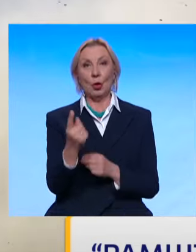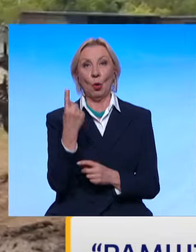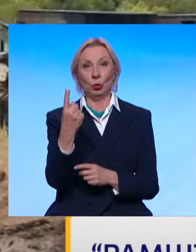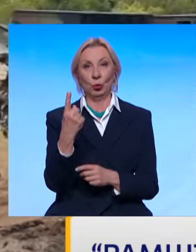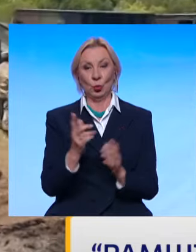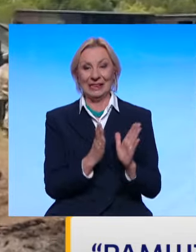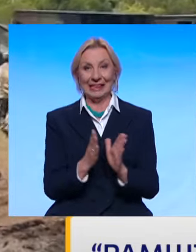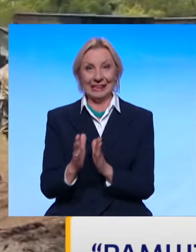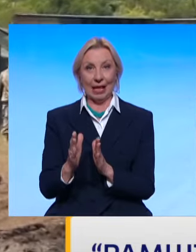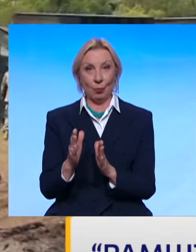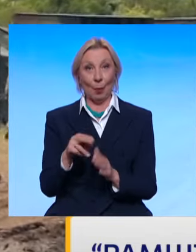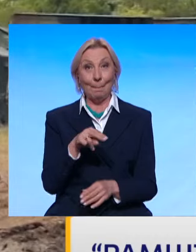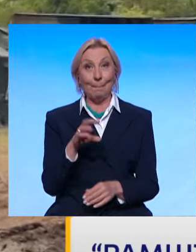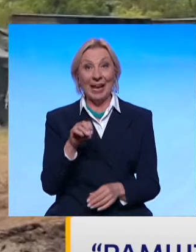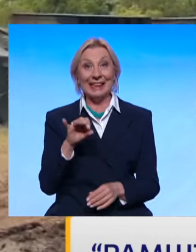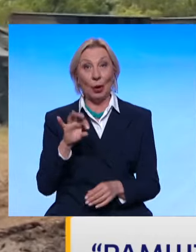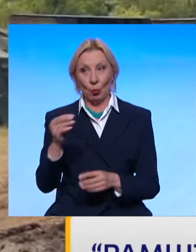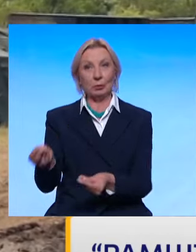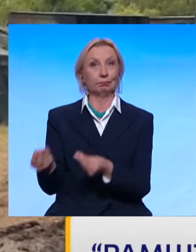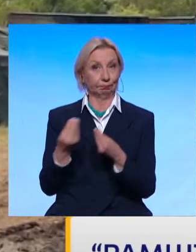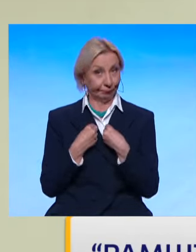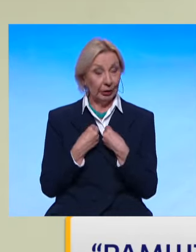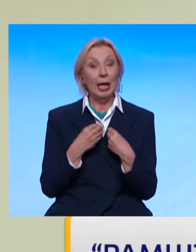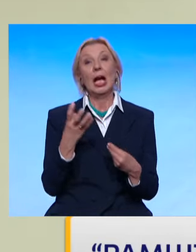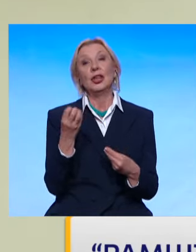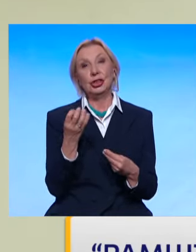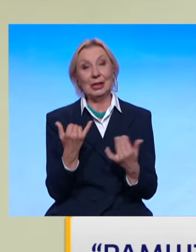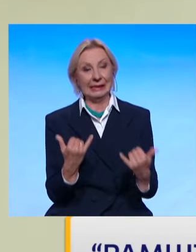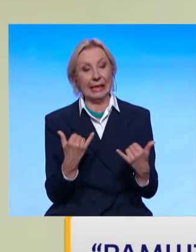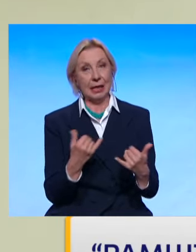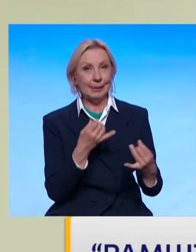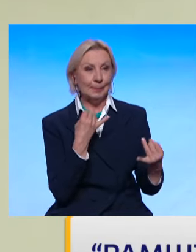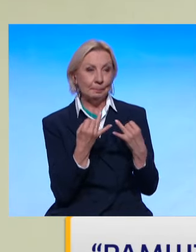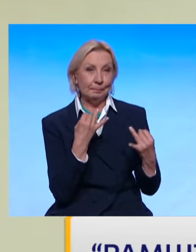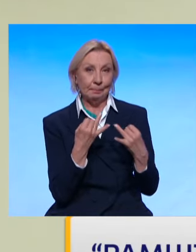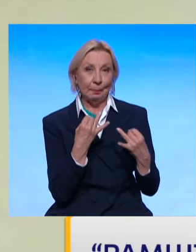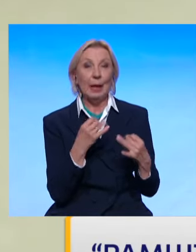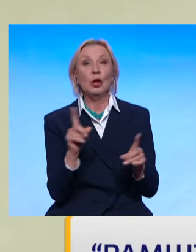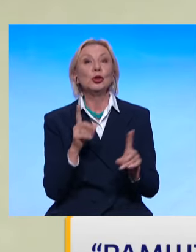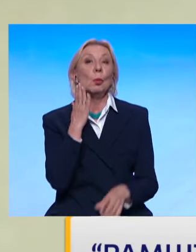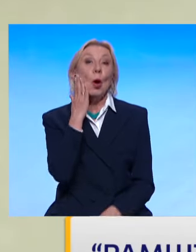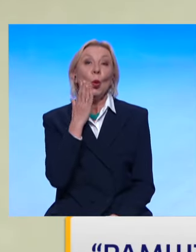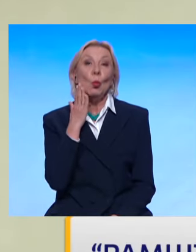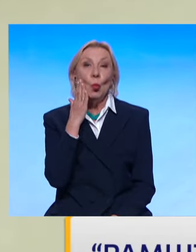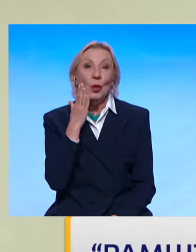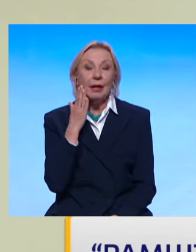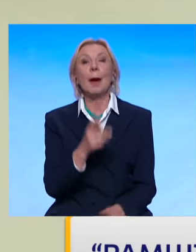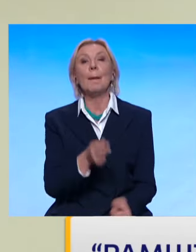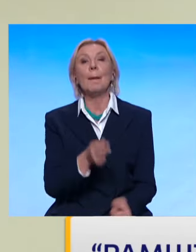систему і ведуться перемовини, і сподіваємося, вони будуть успішні, щоб Румунія передала також одну систему.